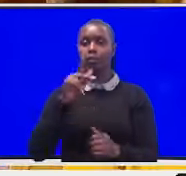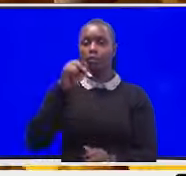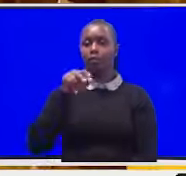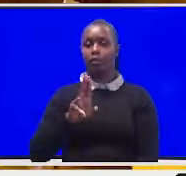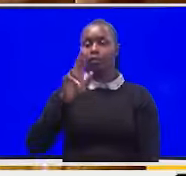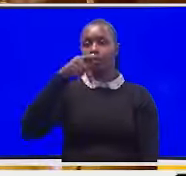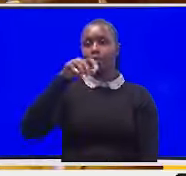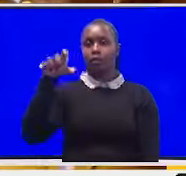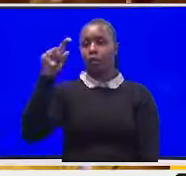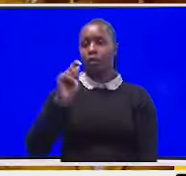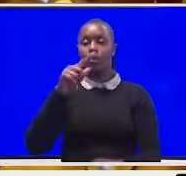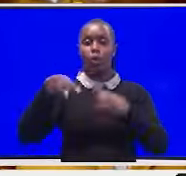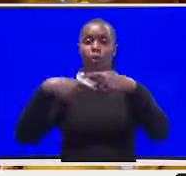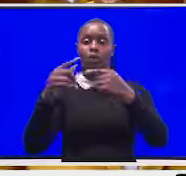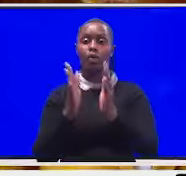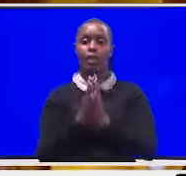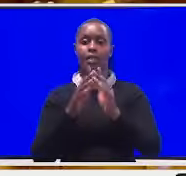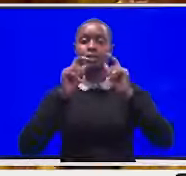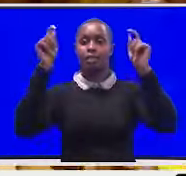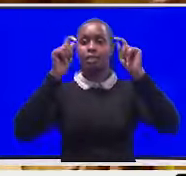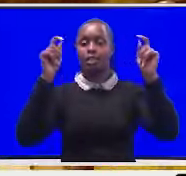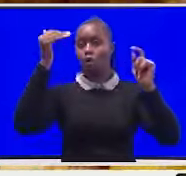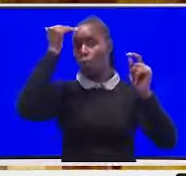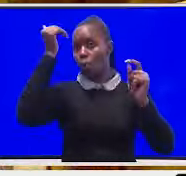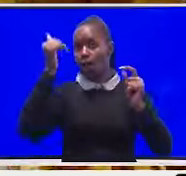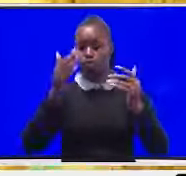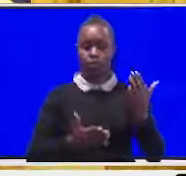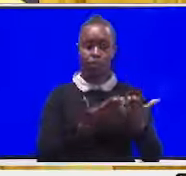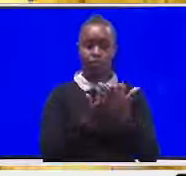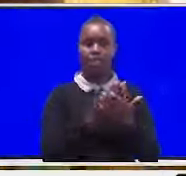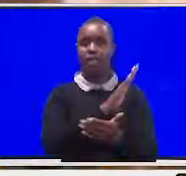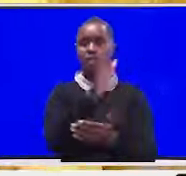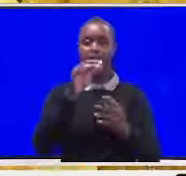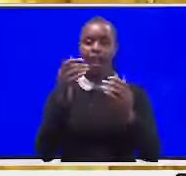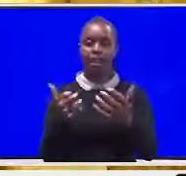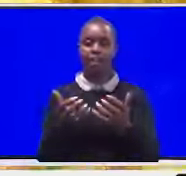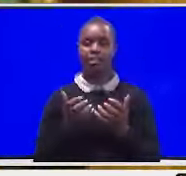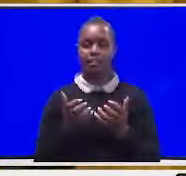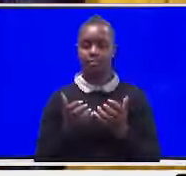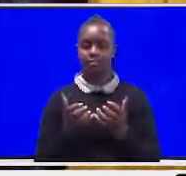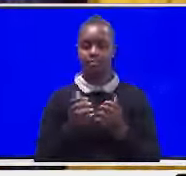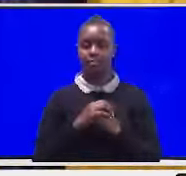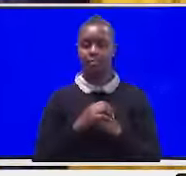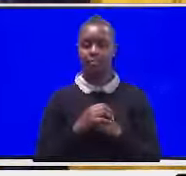KUPPET waliendeleza mgomo wao ili kuwasilisha matakwa yao.